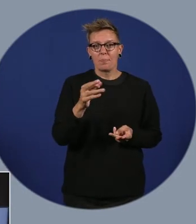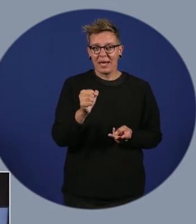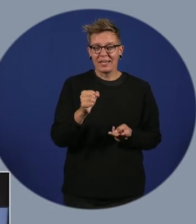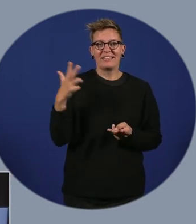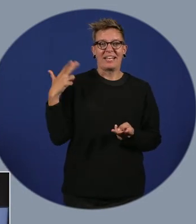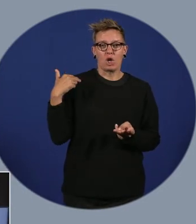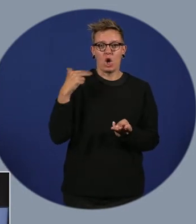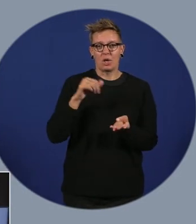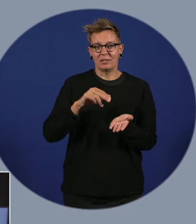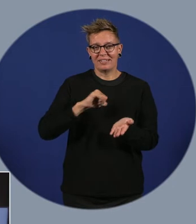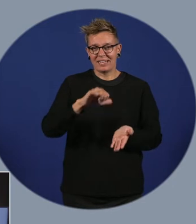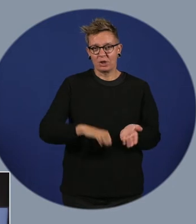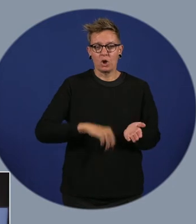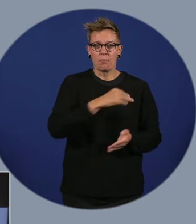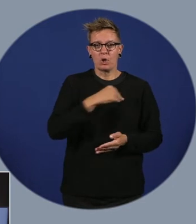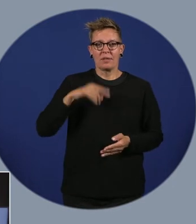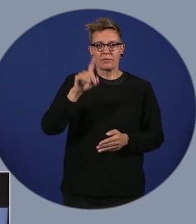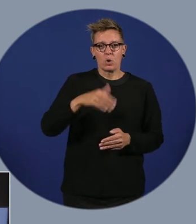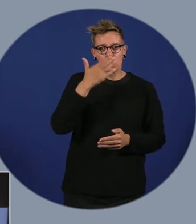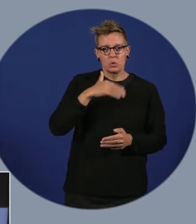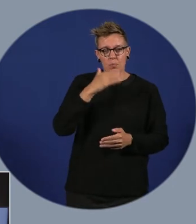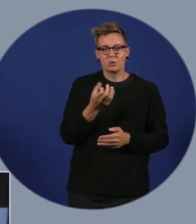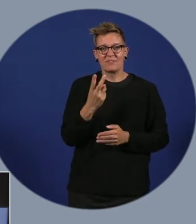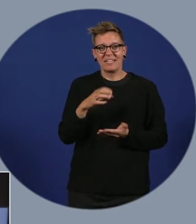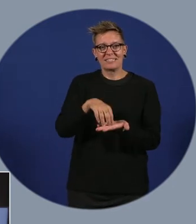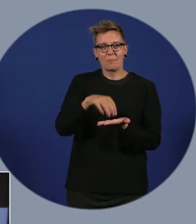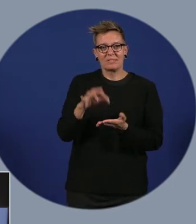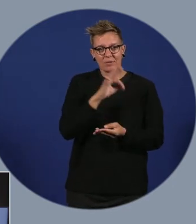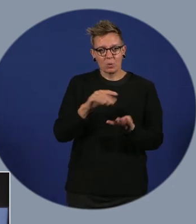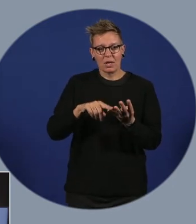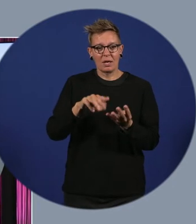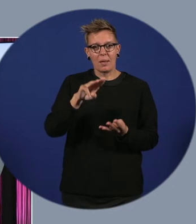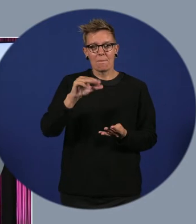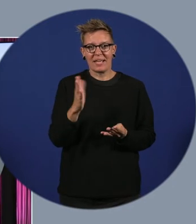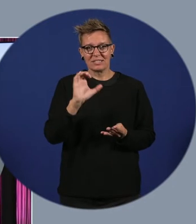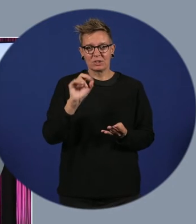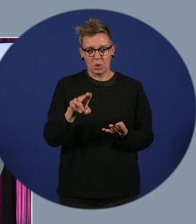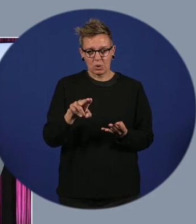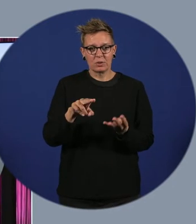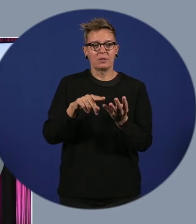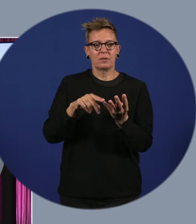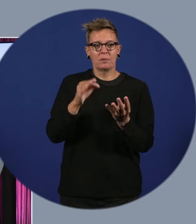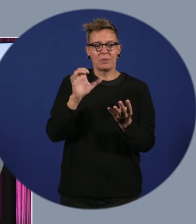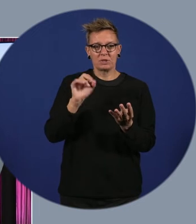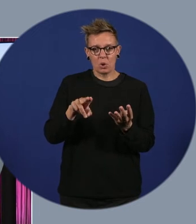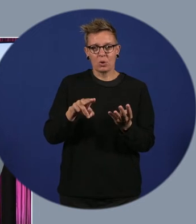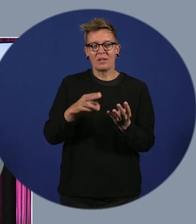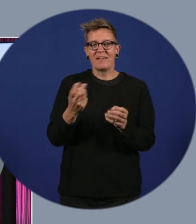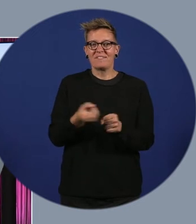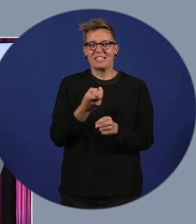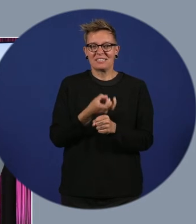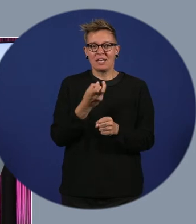generaldirektör på Myndigheten för ungdoms- och civilsamhällsfrågor. Mason Joakimsbarn Persson, vice ordförande för